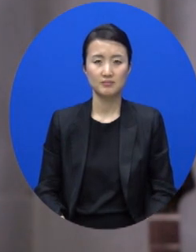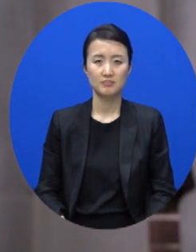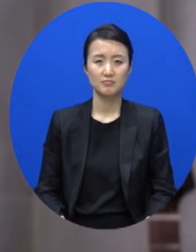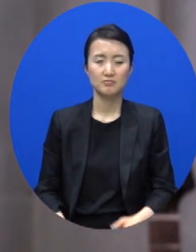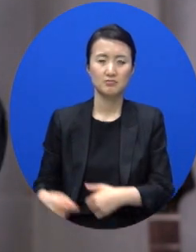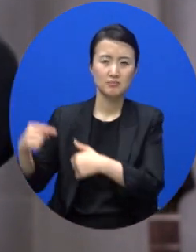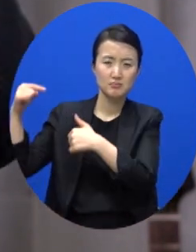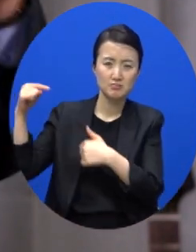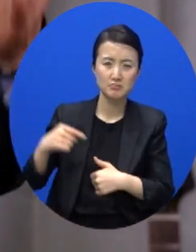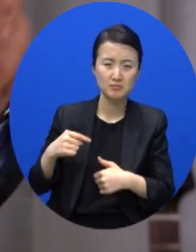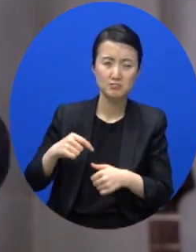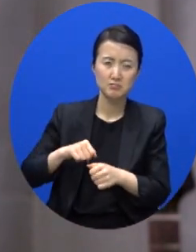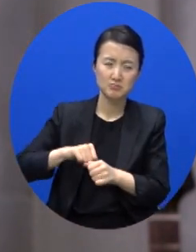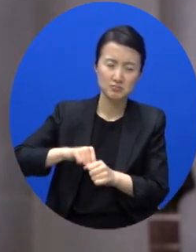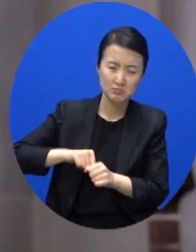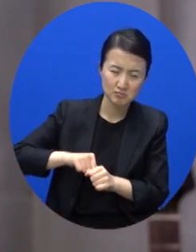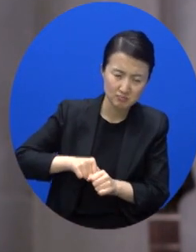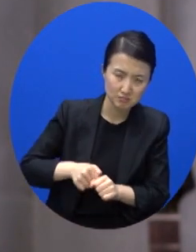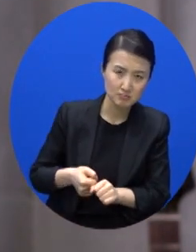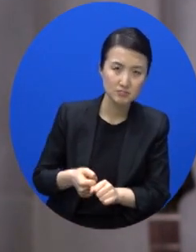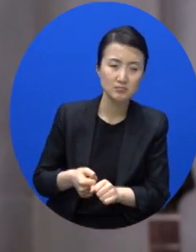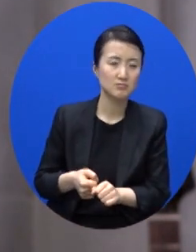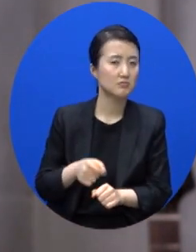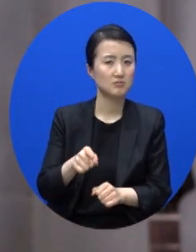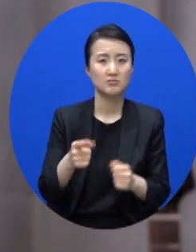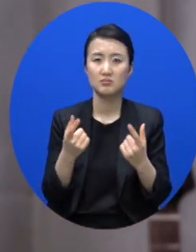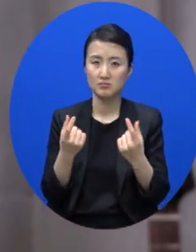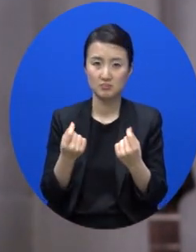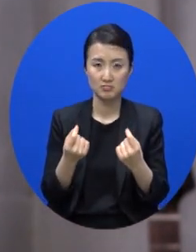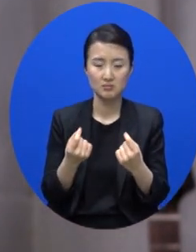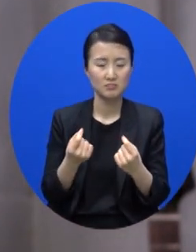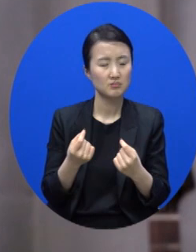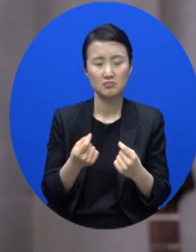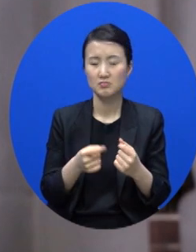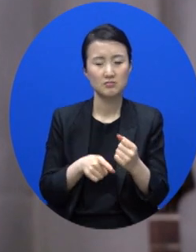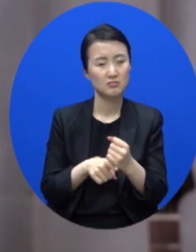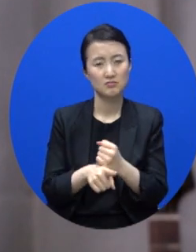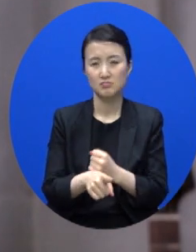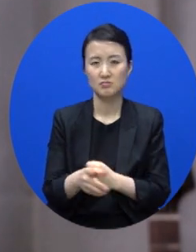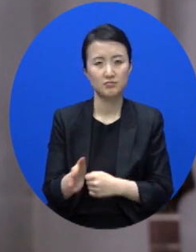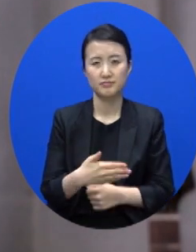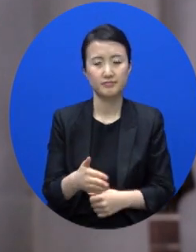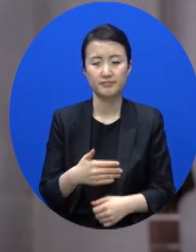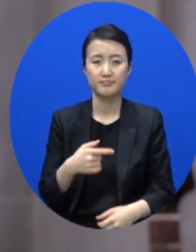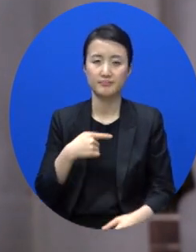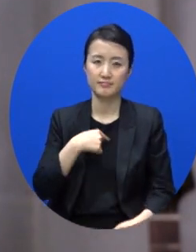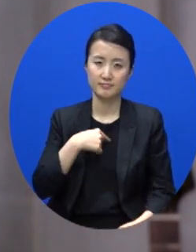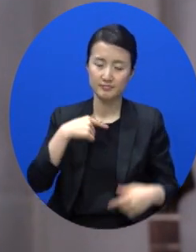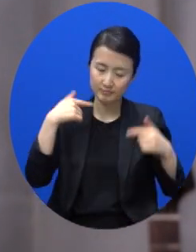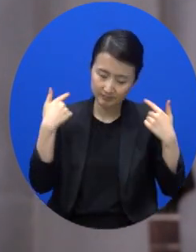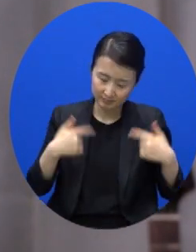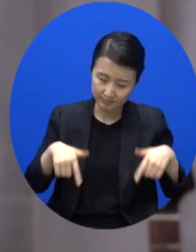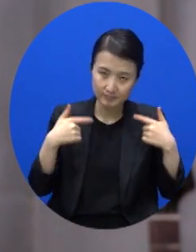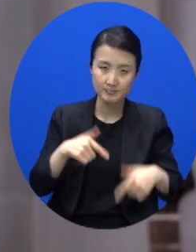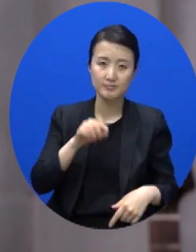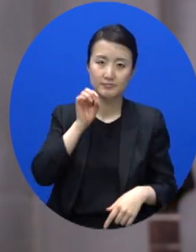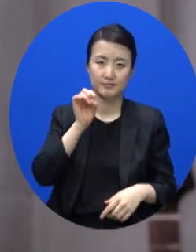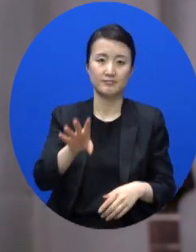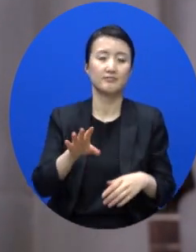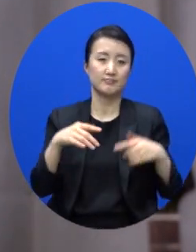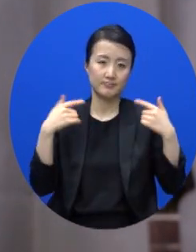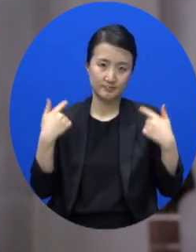강요에 의해서 의무적에 의해서 하는 공부는 의미가 없다. 저는 그렇게